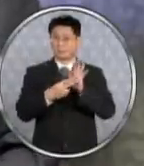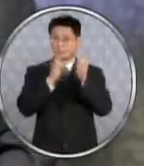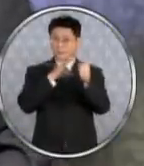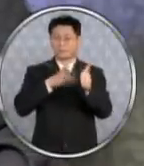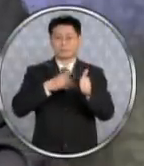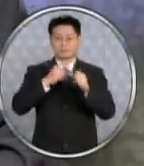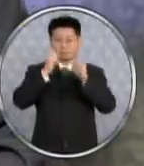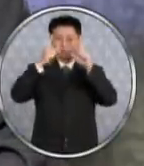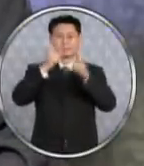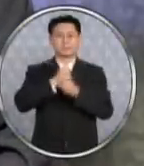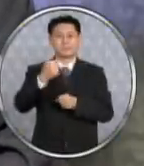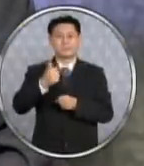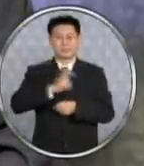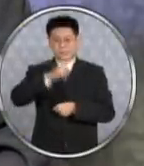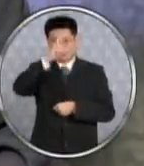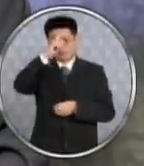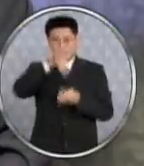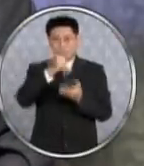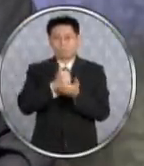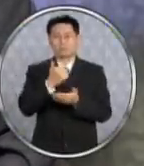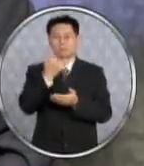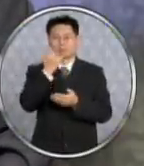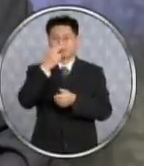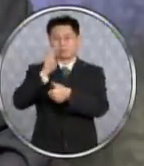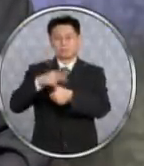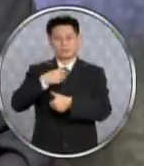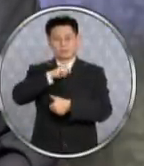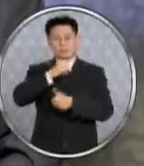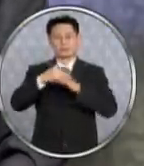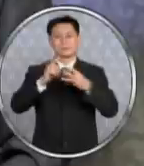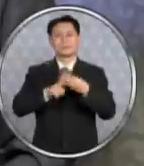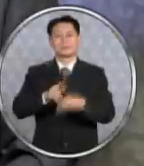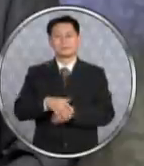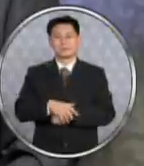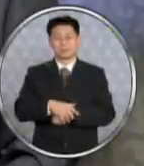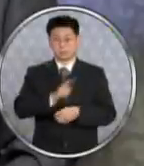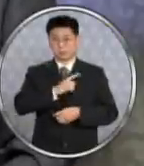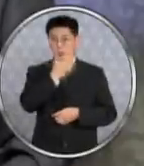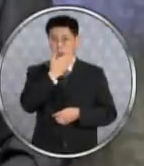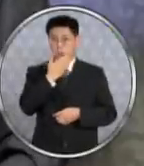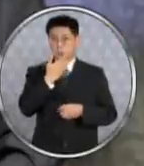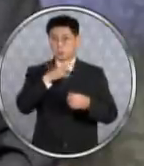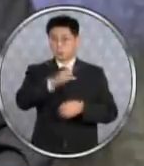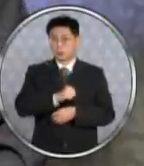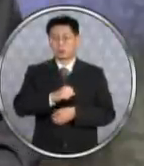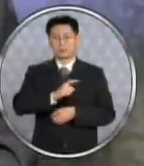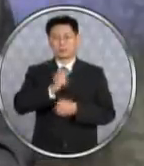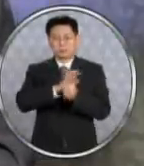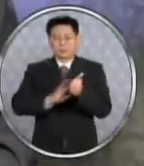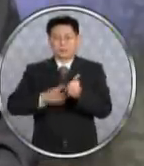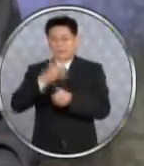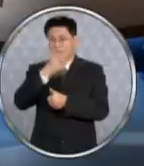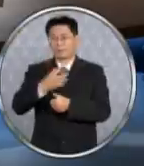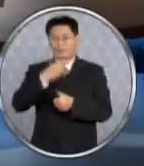统，不要为了一时的胜选而毁掉了台湾的民主，也不要为了自己的获利而去毁掉